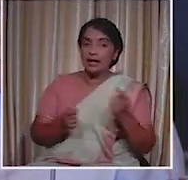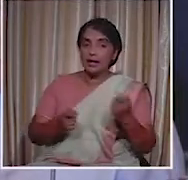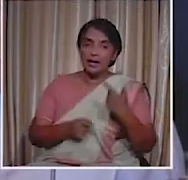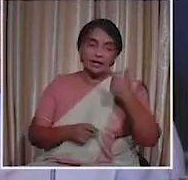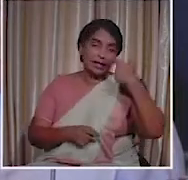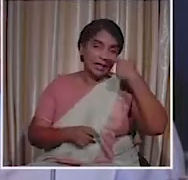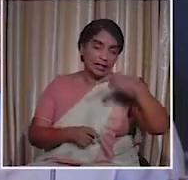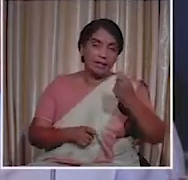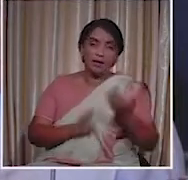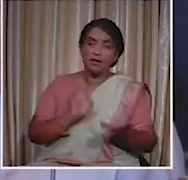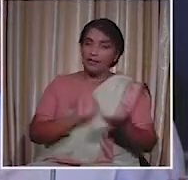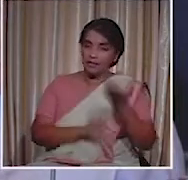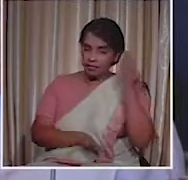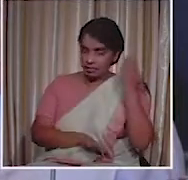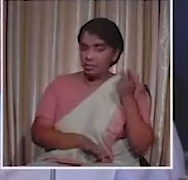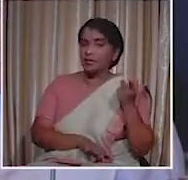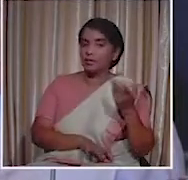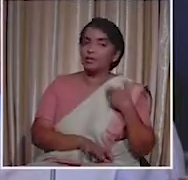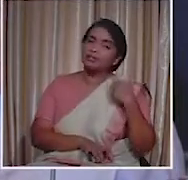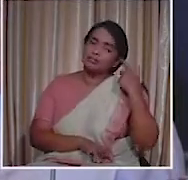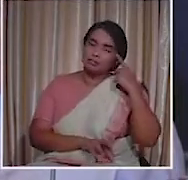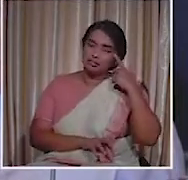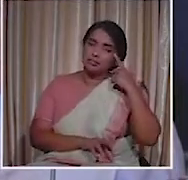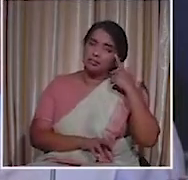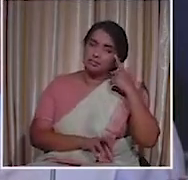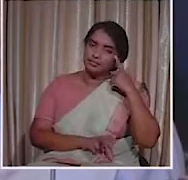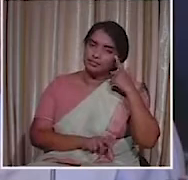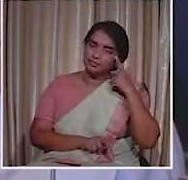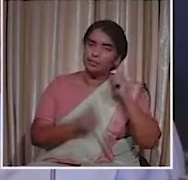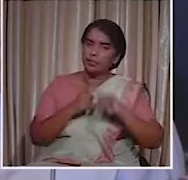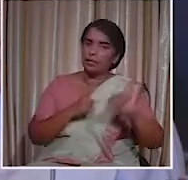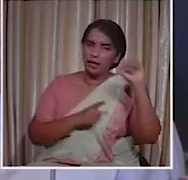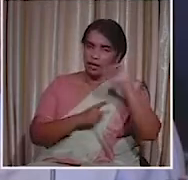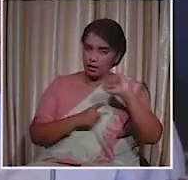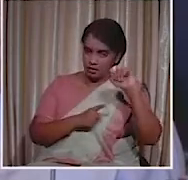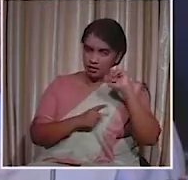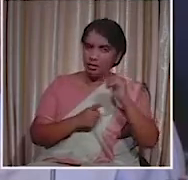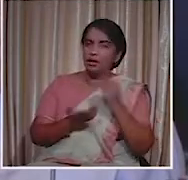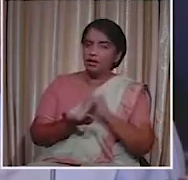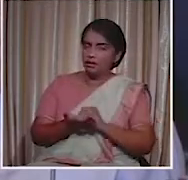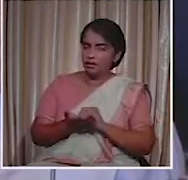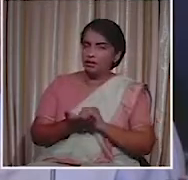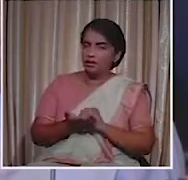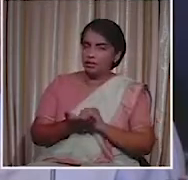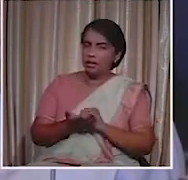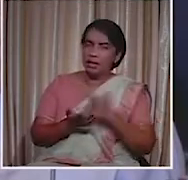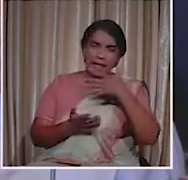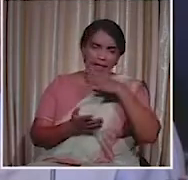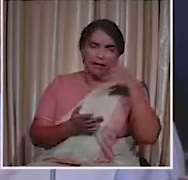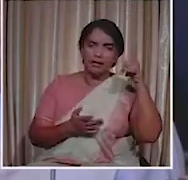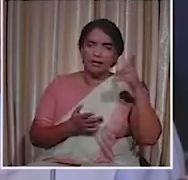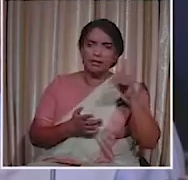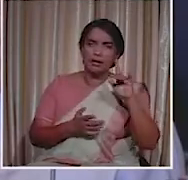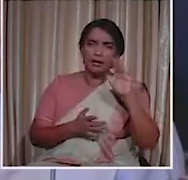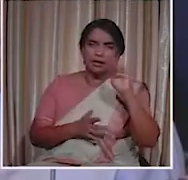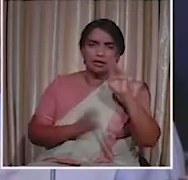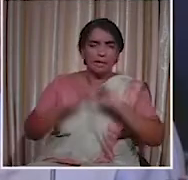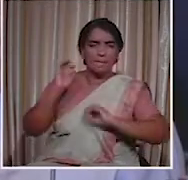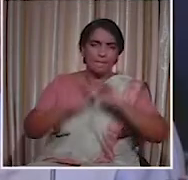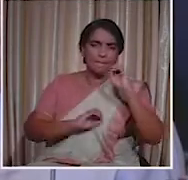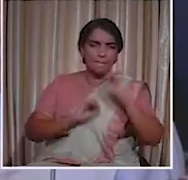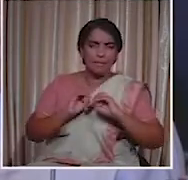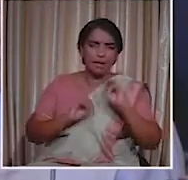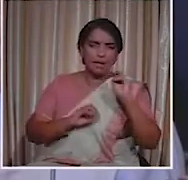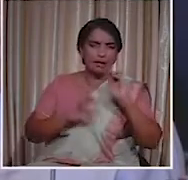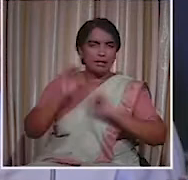වැඩි වෙනවා මම හිතන්නේ යුරෝපෙ තව හිතන්නේ ඉංගලන්තේම තව 140කින්